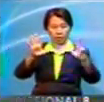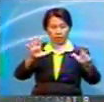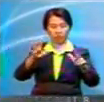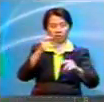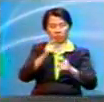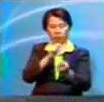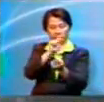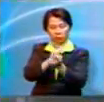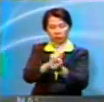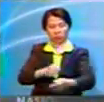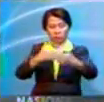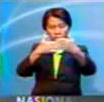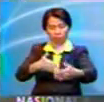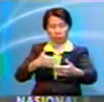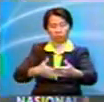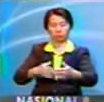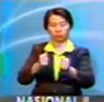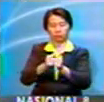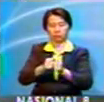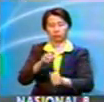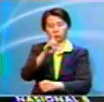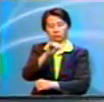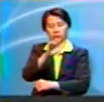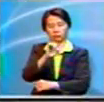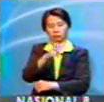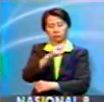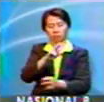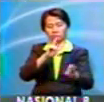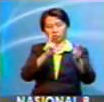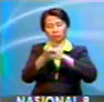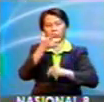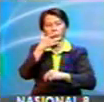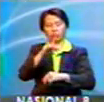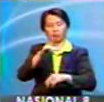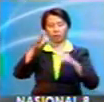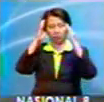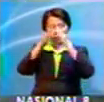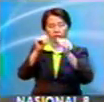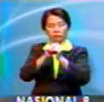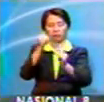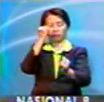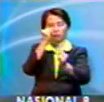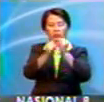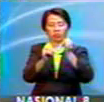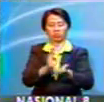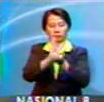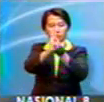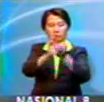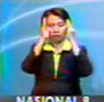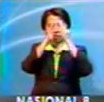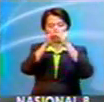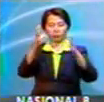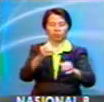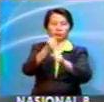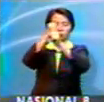menerusi penentuan sebagai penalti. Jaringan penyamaan Dixon Wakame mengubah nasib Tok Gajah yang akhirnya membantu Pahang